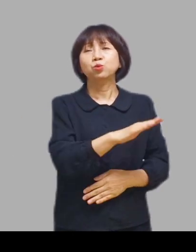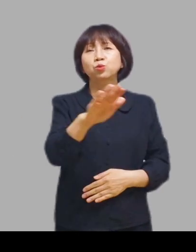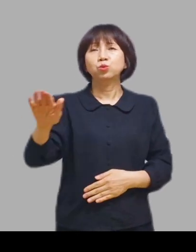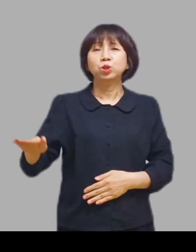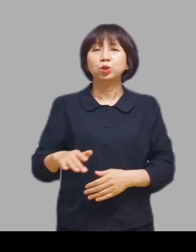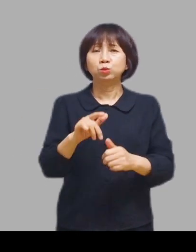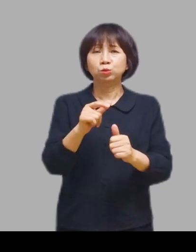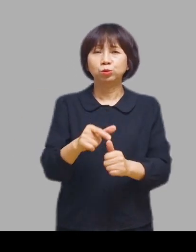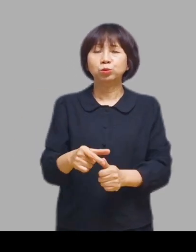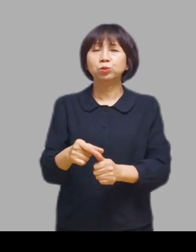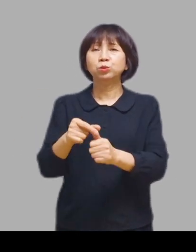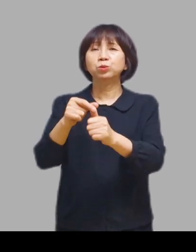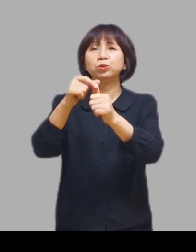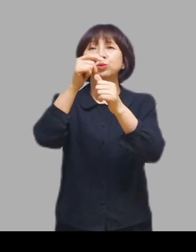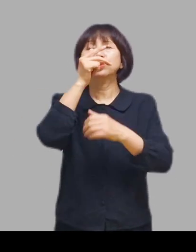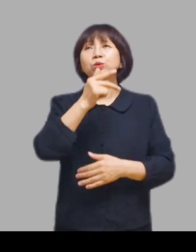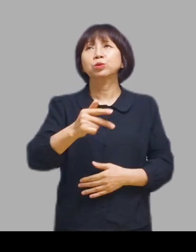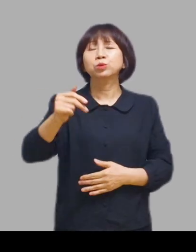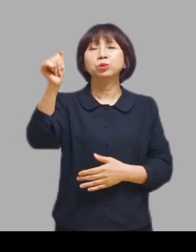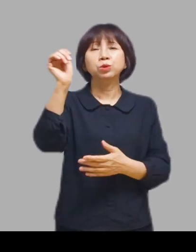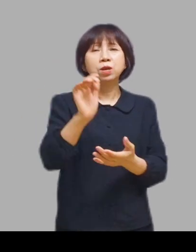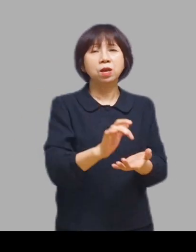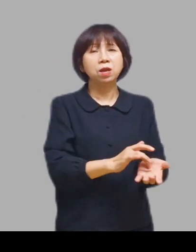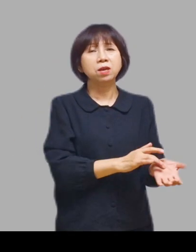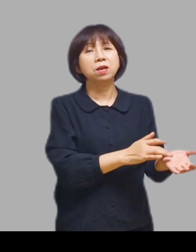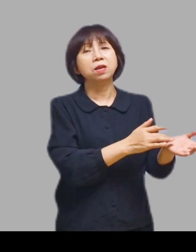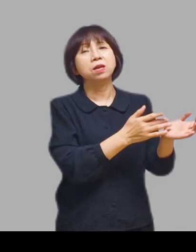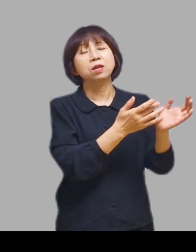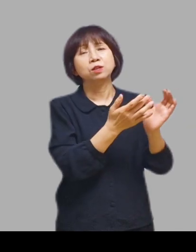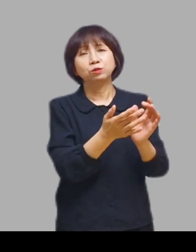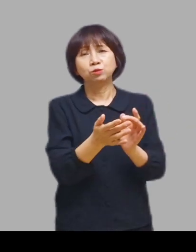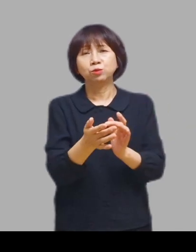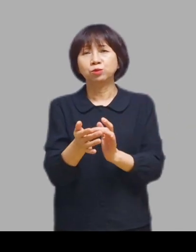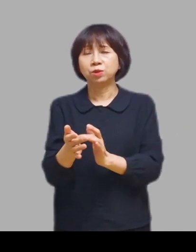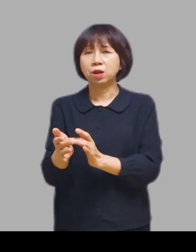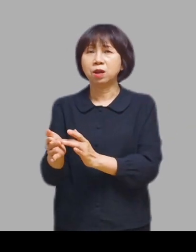임금 우리 구주